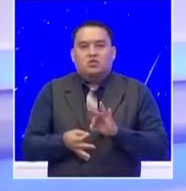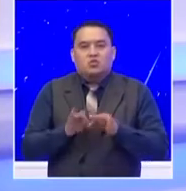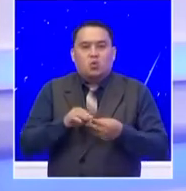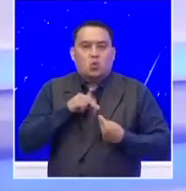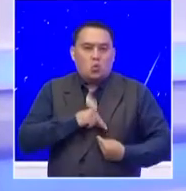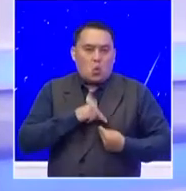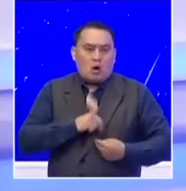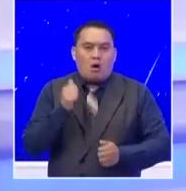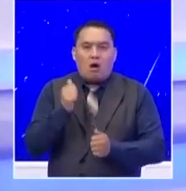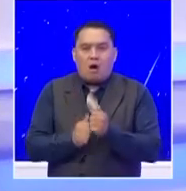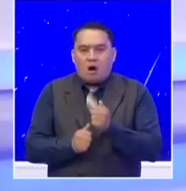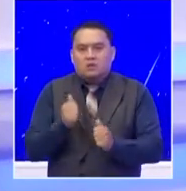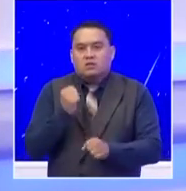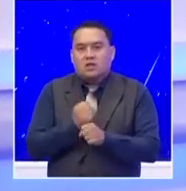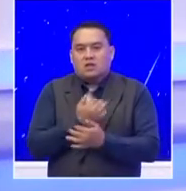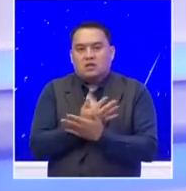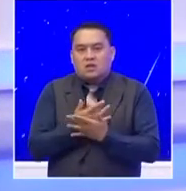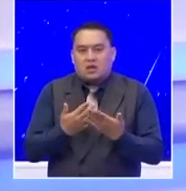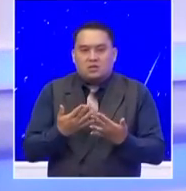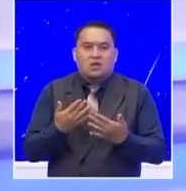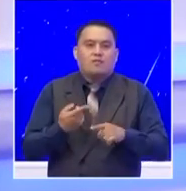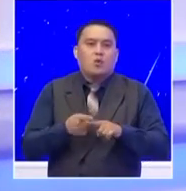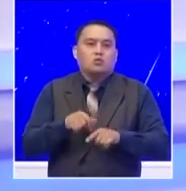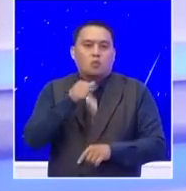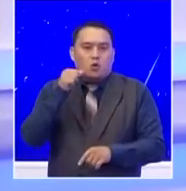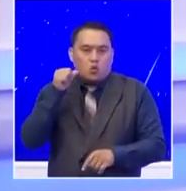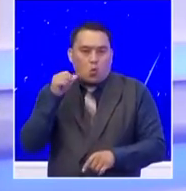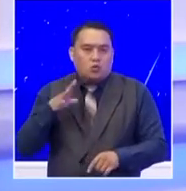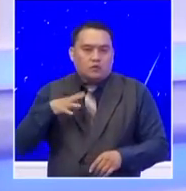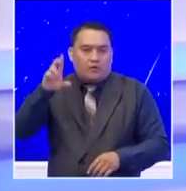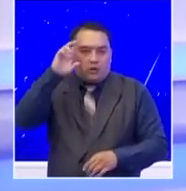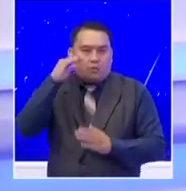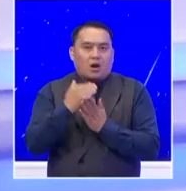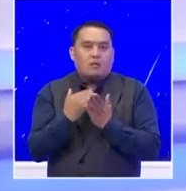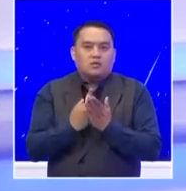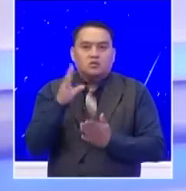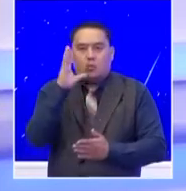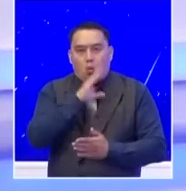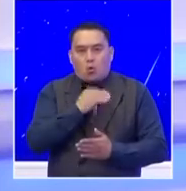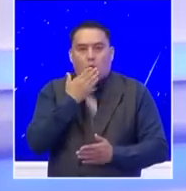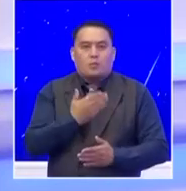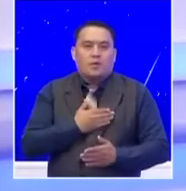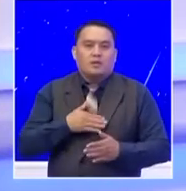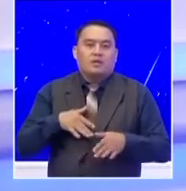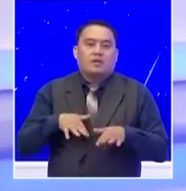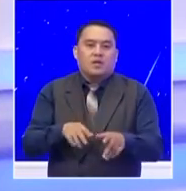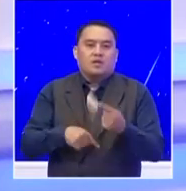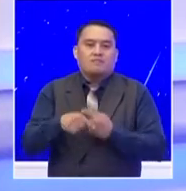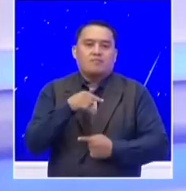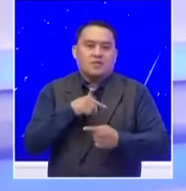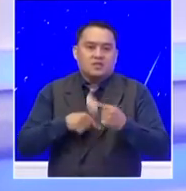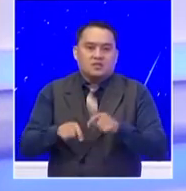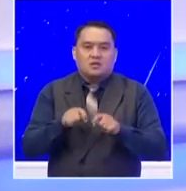трудясь над каждой деталью, сделал уже десятки экземпляров. В прошлом году, благодаря государственной программе, смог любимое дело превратить в